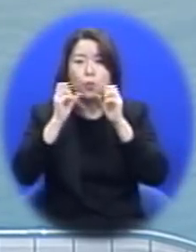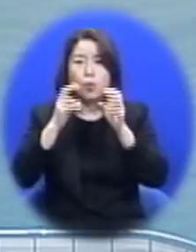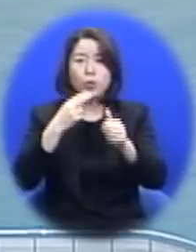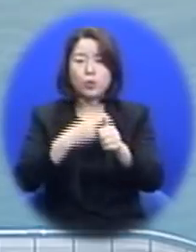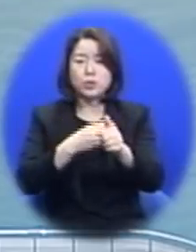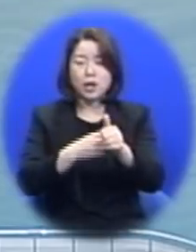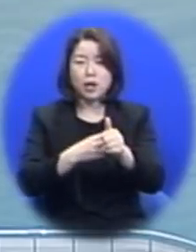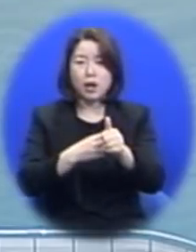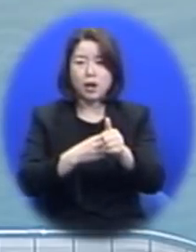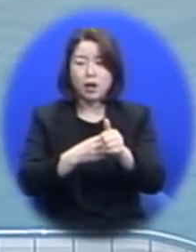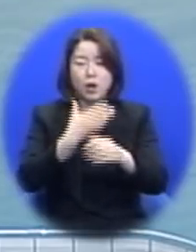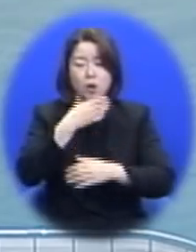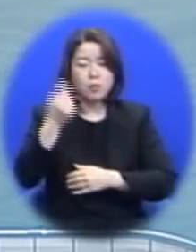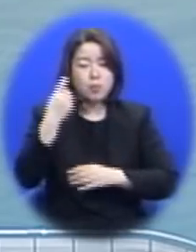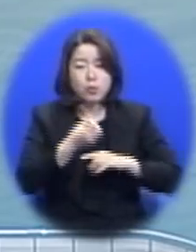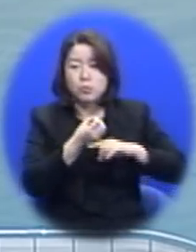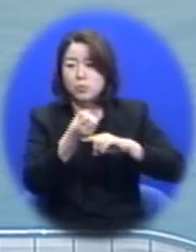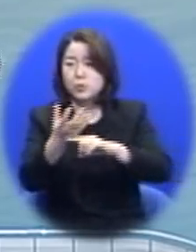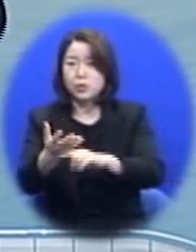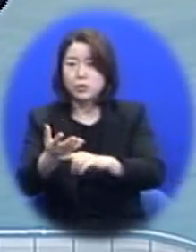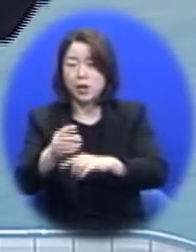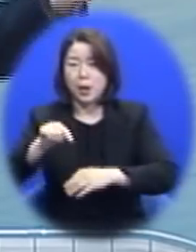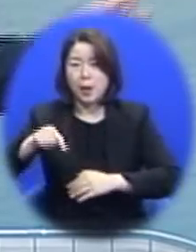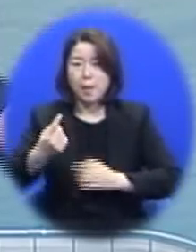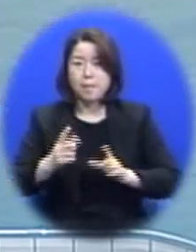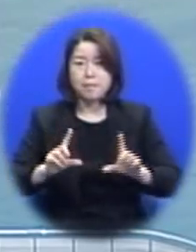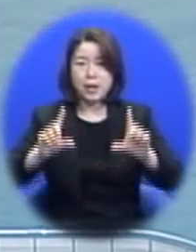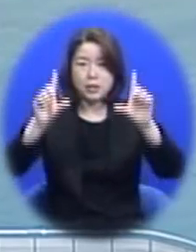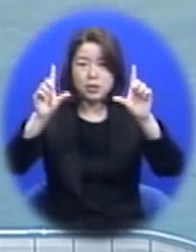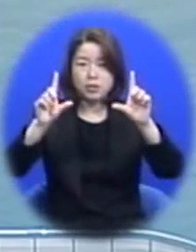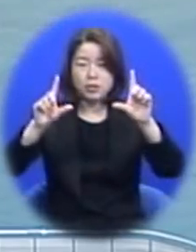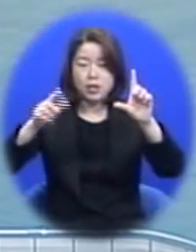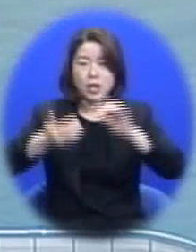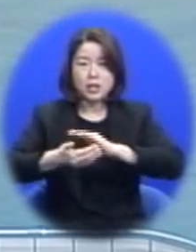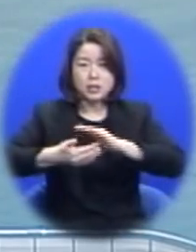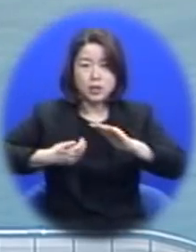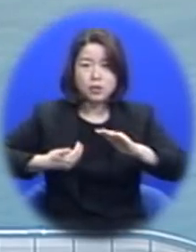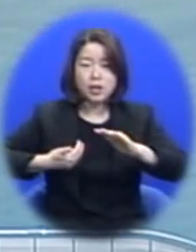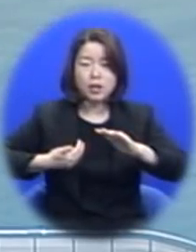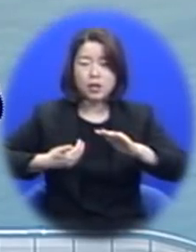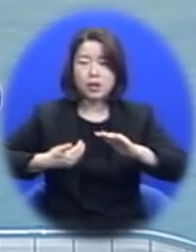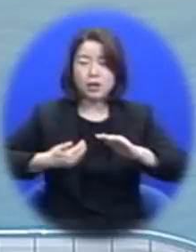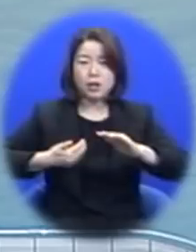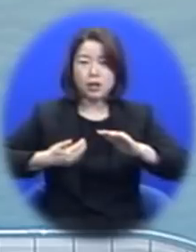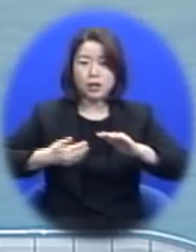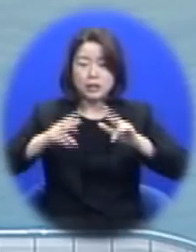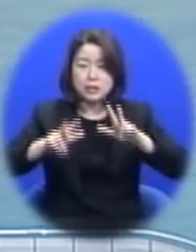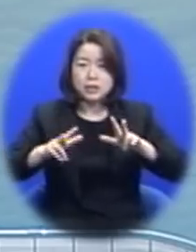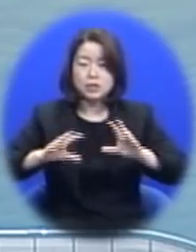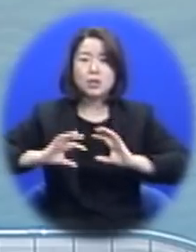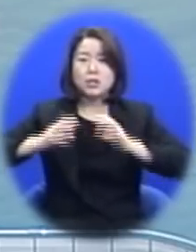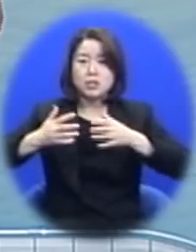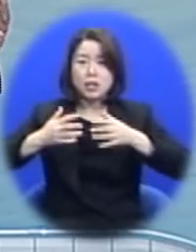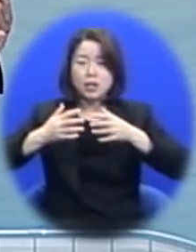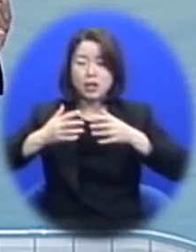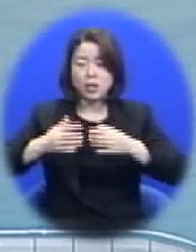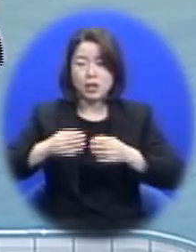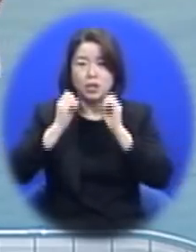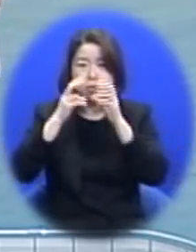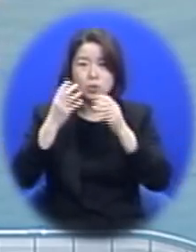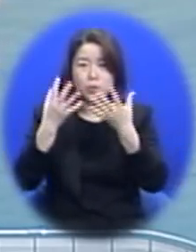지 100년도 안 돼서 세계에 두 번째로 선교사를 많이 보내는 나라가 됐어요. 예배당은 얼마나 크고